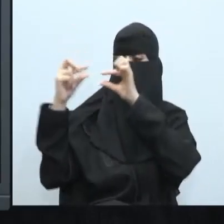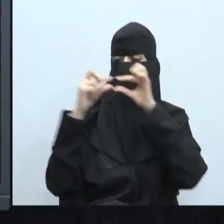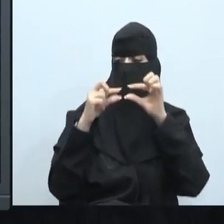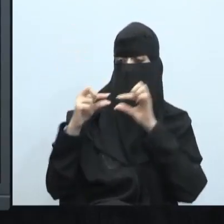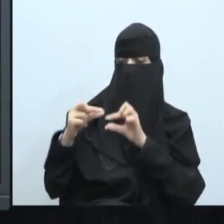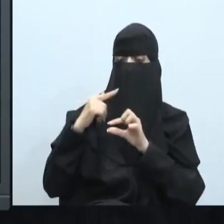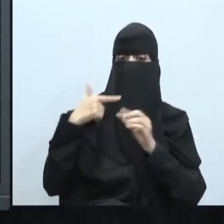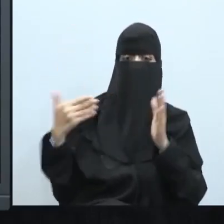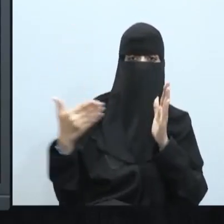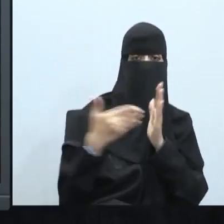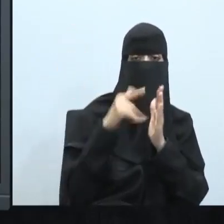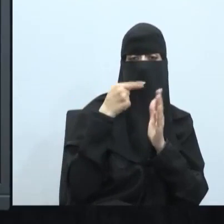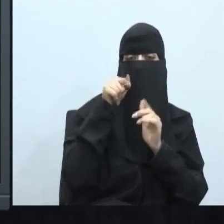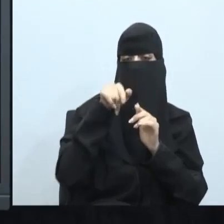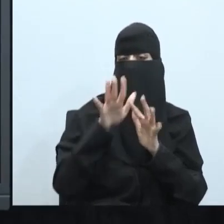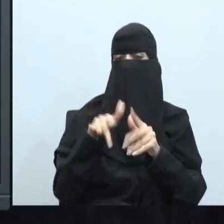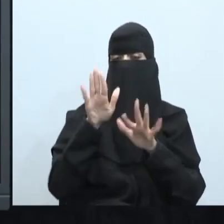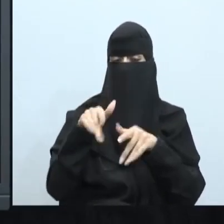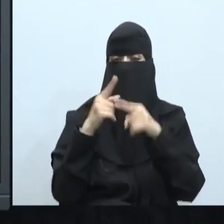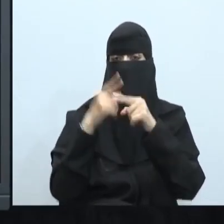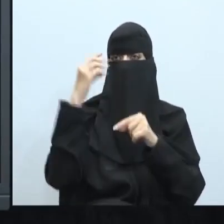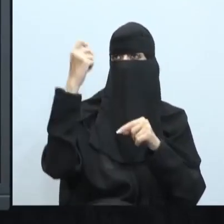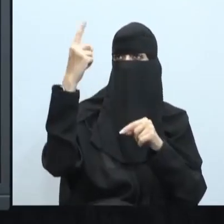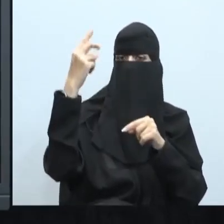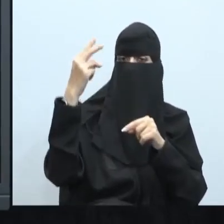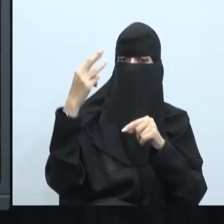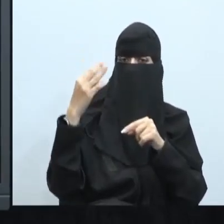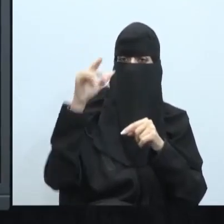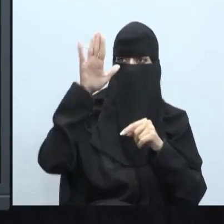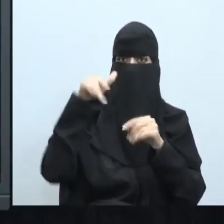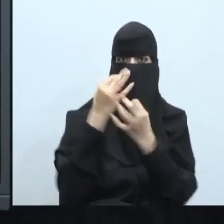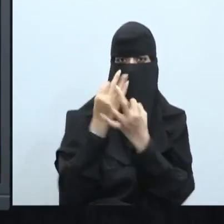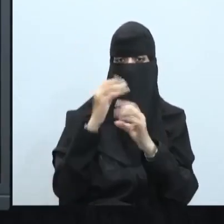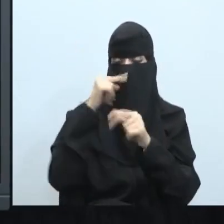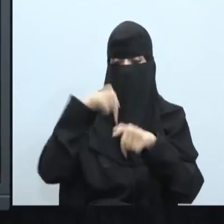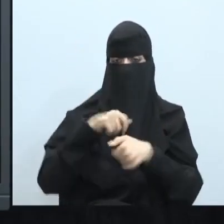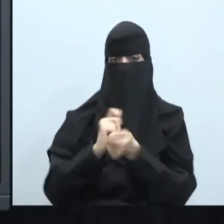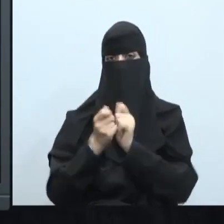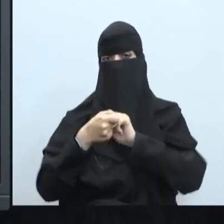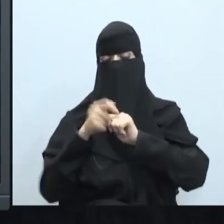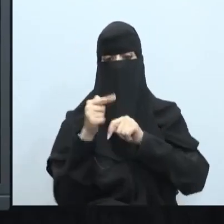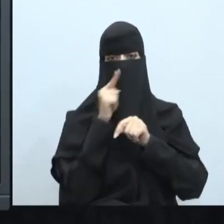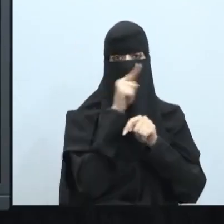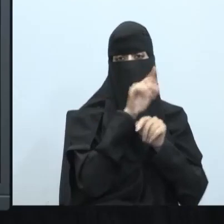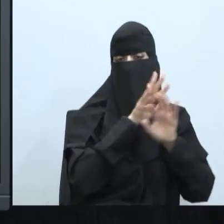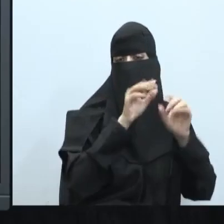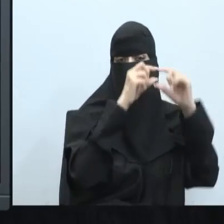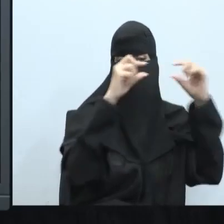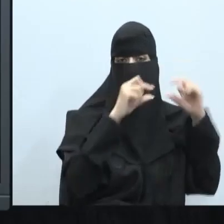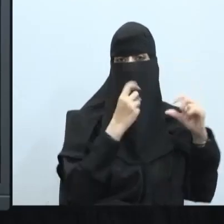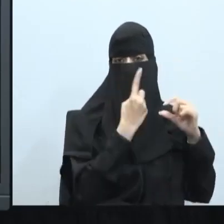لا يجري السطر الاول ويعرض لك الاخطاء اصلحتها يقوم بتفسير السطر الثاني وهكذا